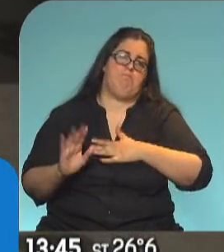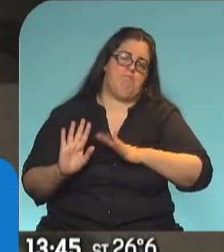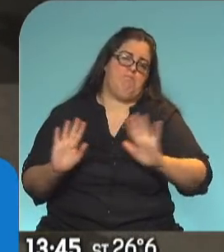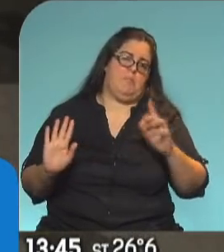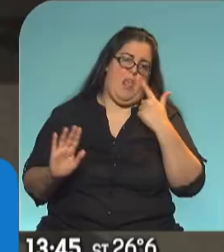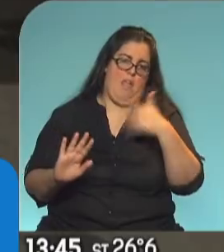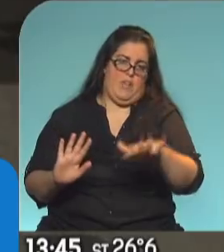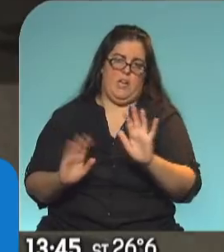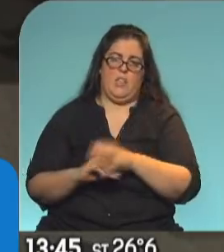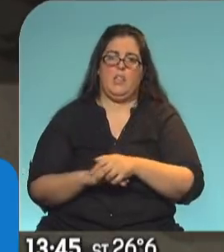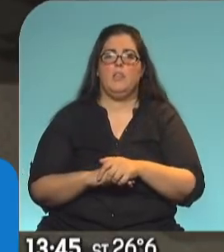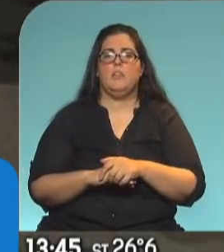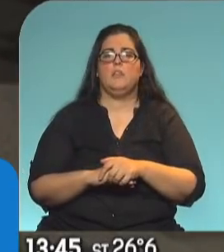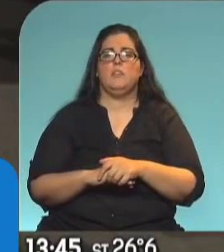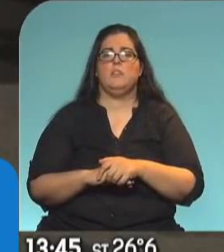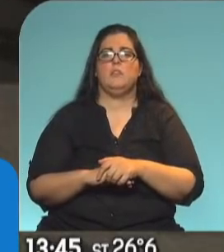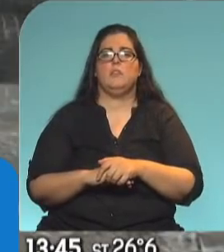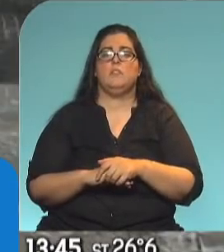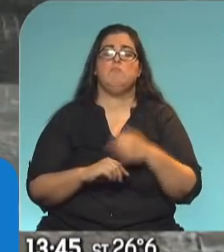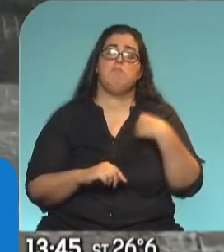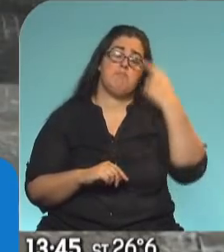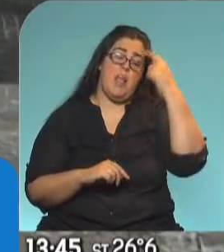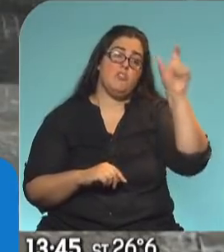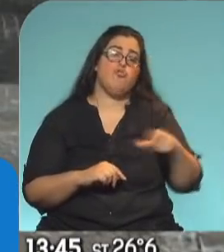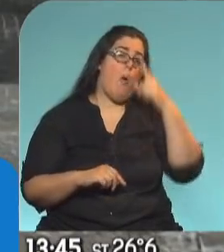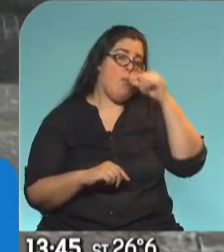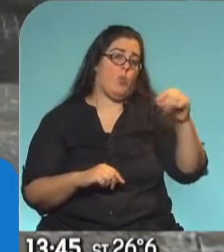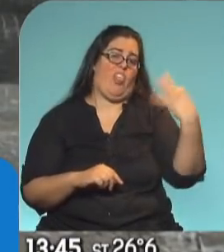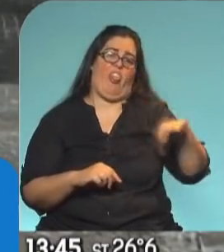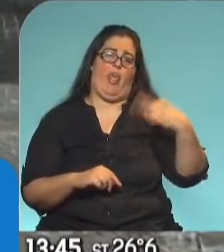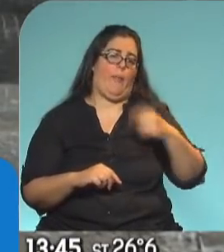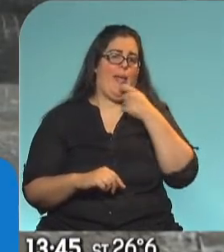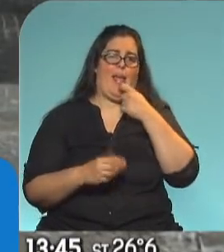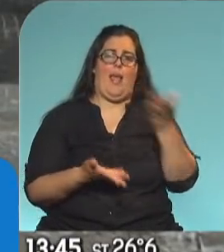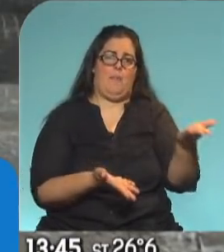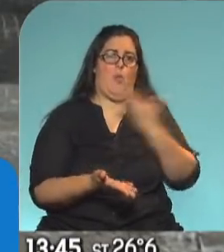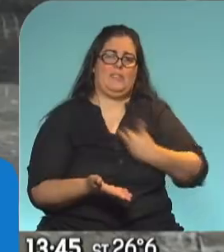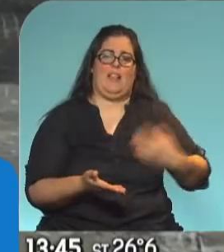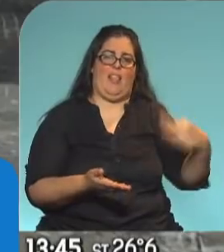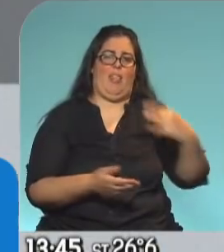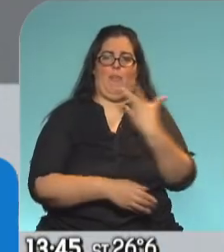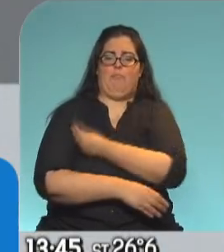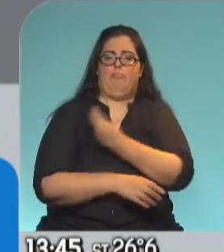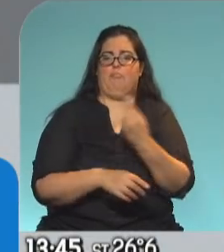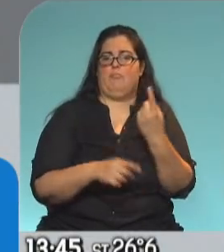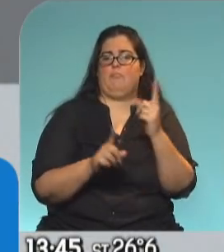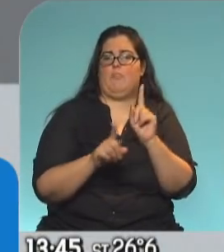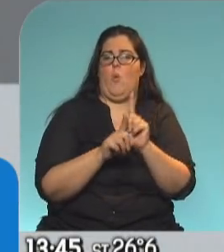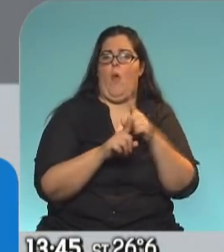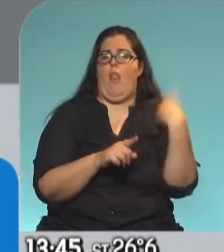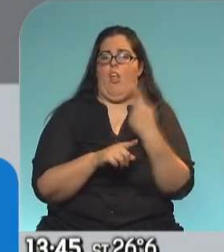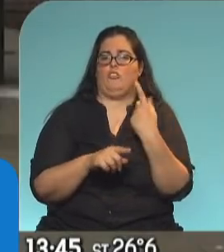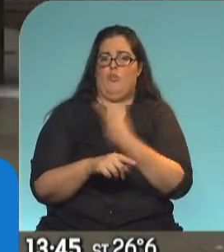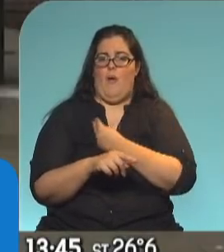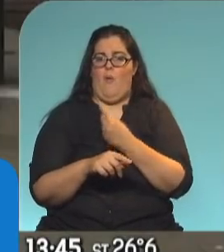отношусь. И да, я думаю, что Путин мог бы своим примером показать, что нужно вакцинироваться, если он считает. Ну, то